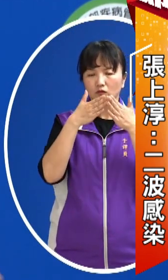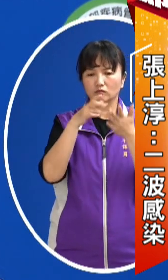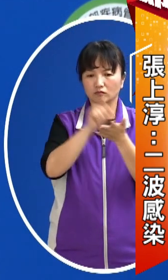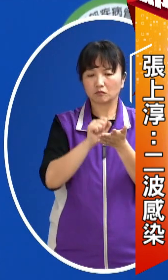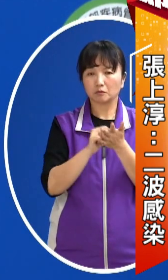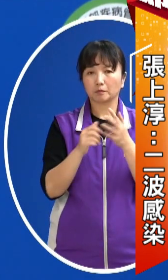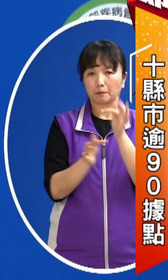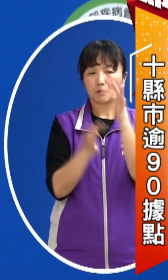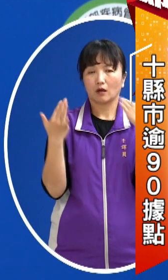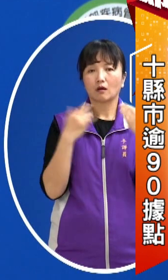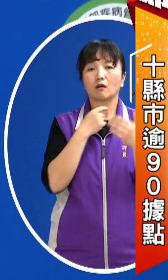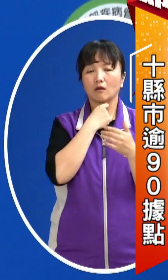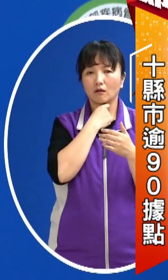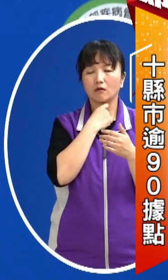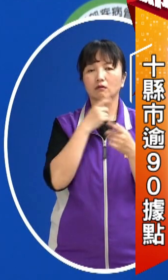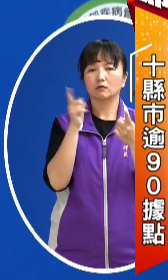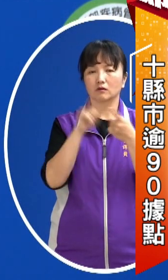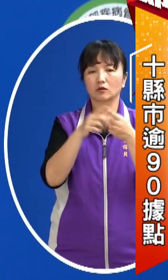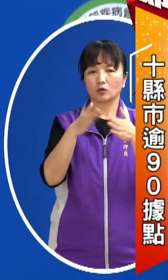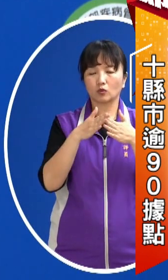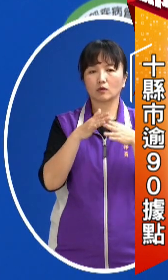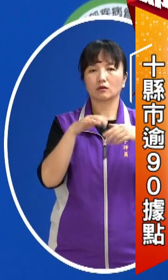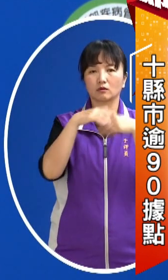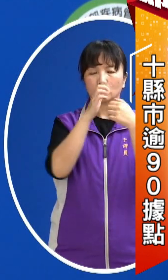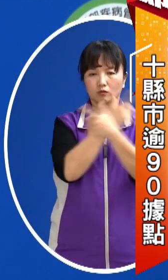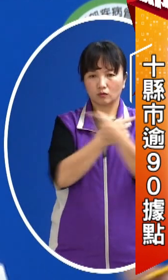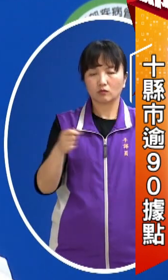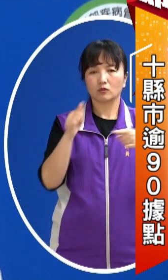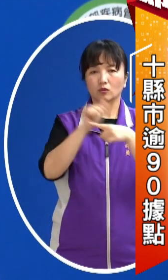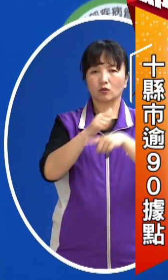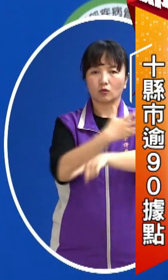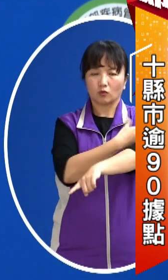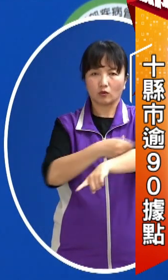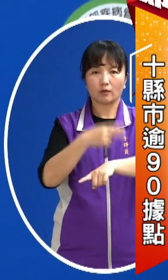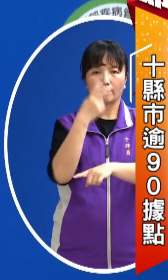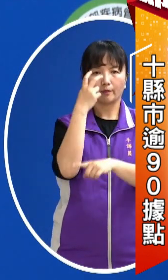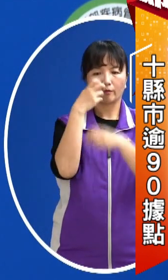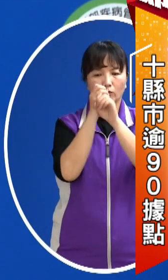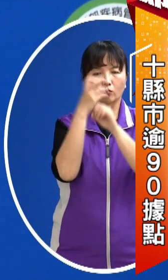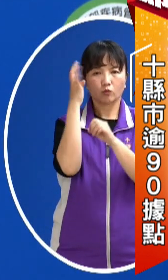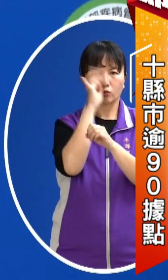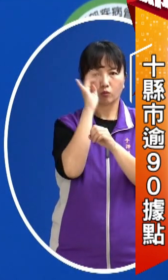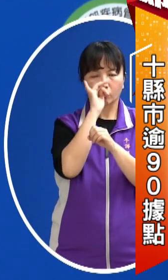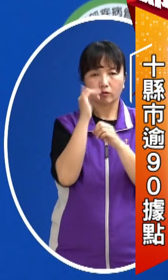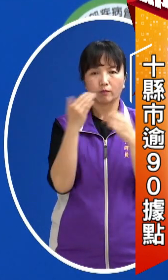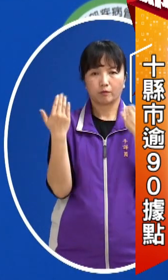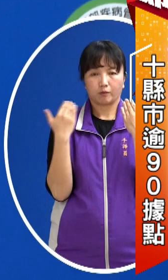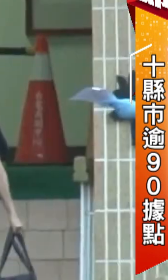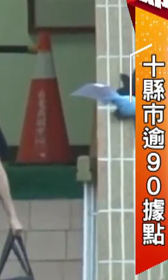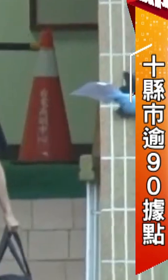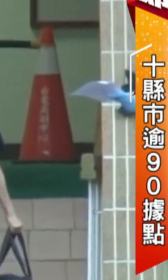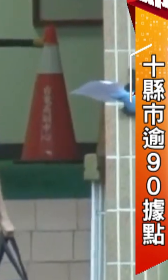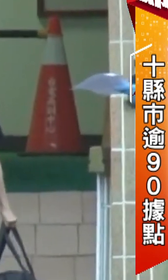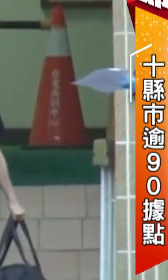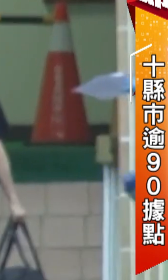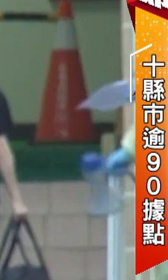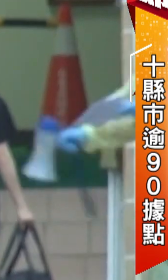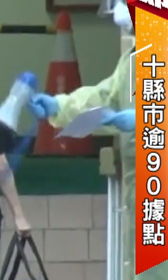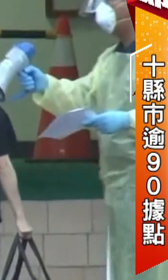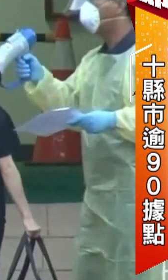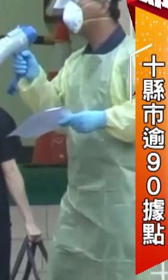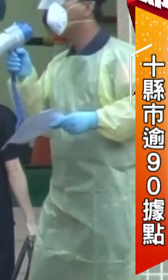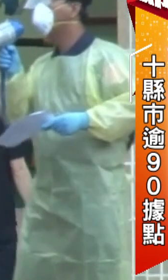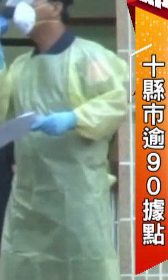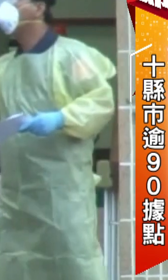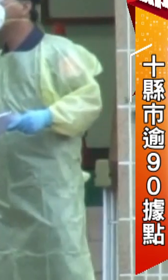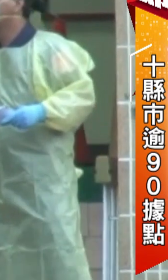那我认为全部的抽血的检查出来之后，会让这样的一个脉络能够更清楚一些。 还没查到感